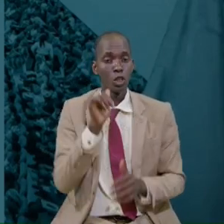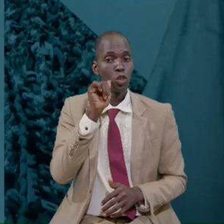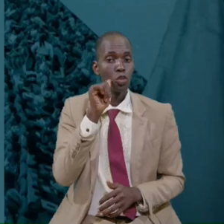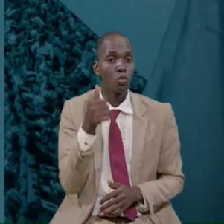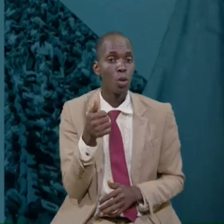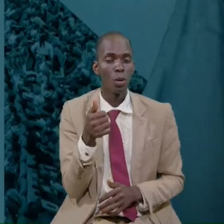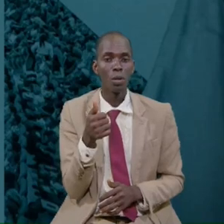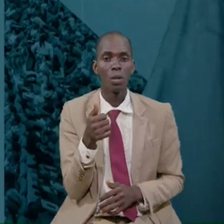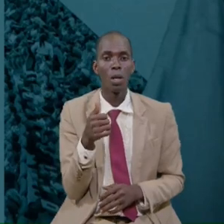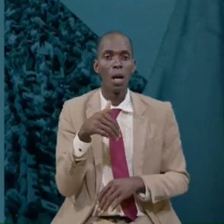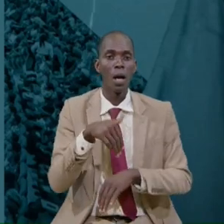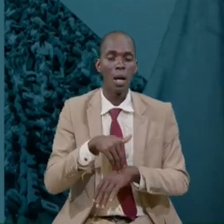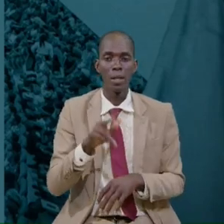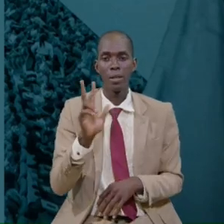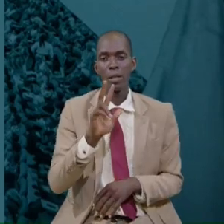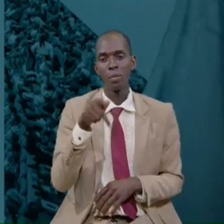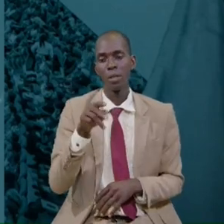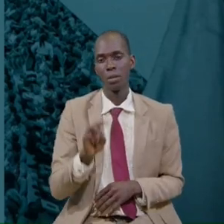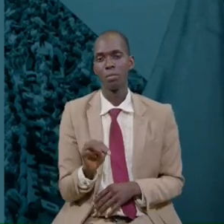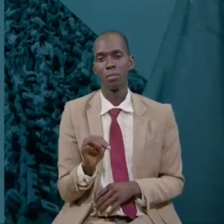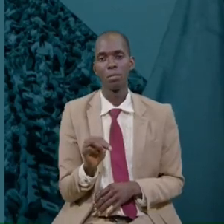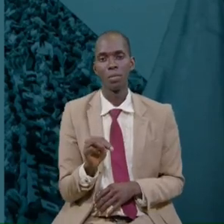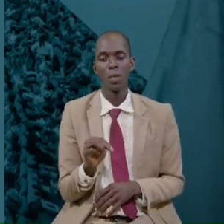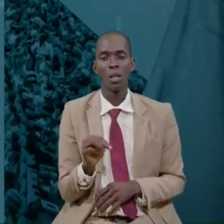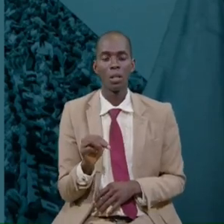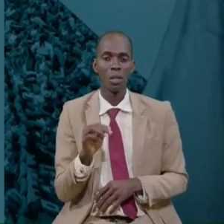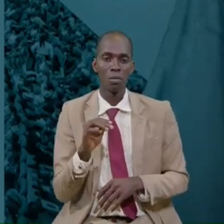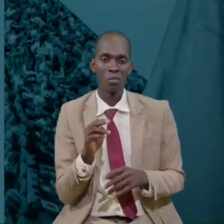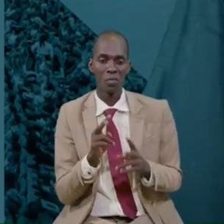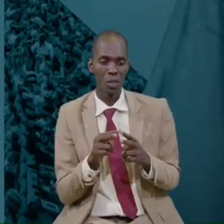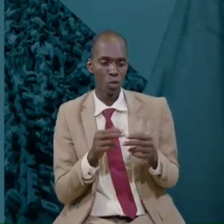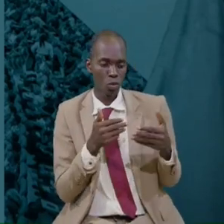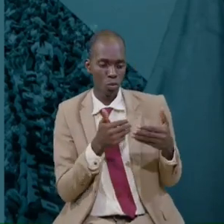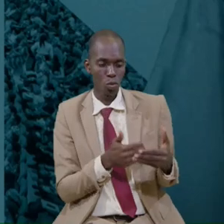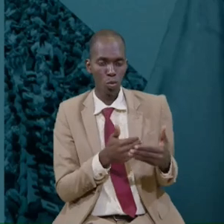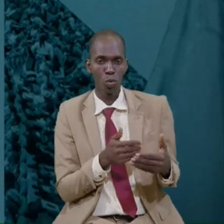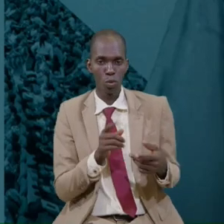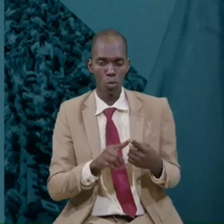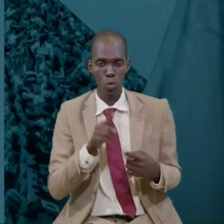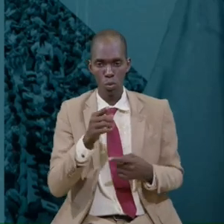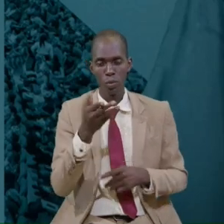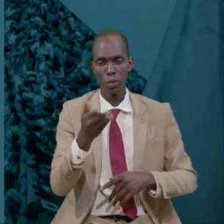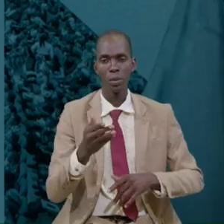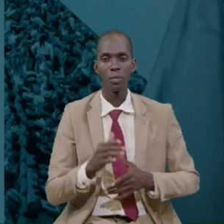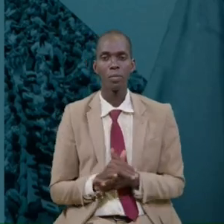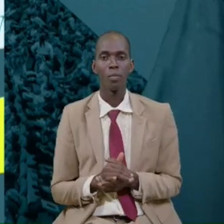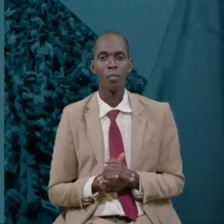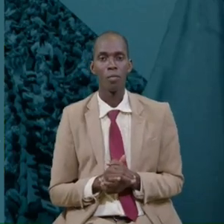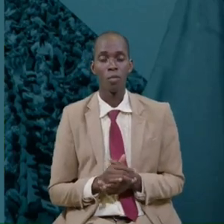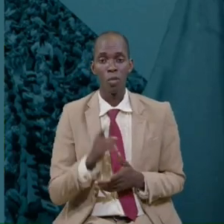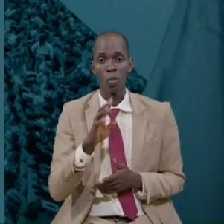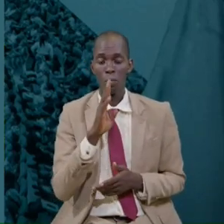de à l'heure de déjeuner avec Christ euh demain à